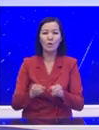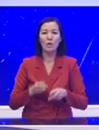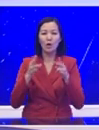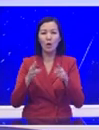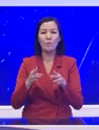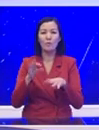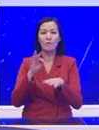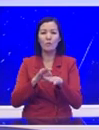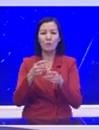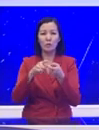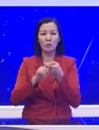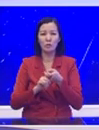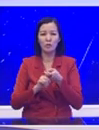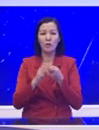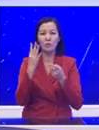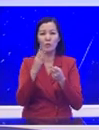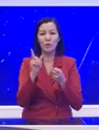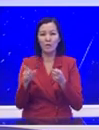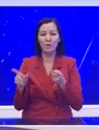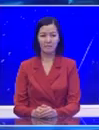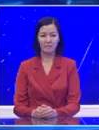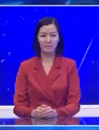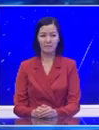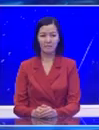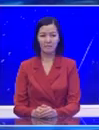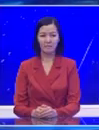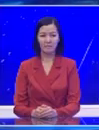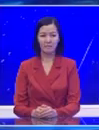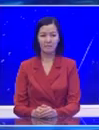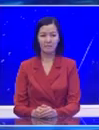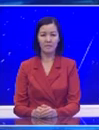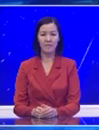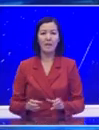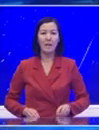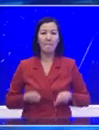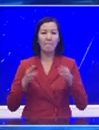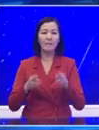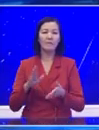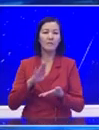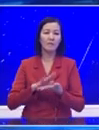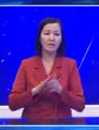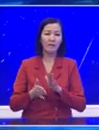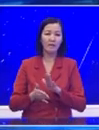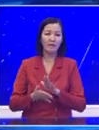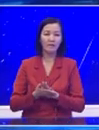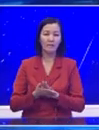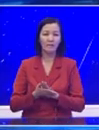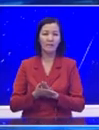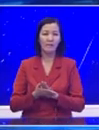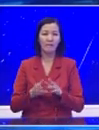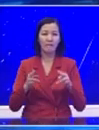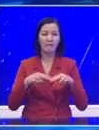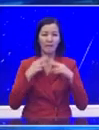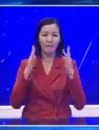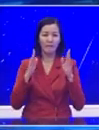қауіпті вирусты жұқтырғандар саны 4-ке жетті. Жау жағадан алғанда бүрі етектен тартпау керек.